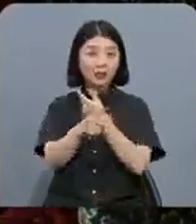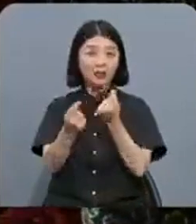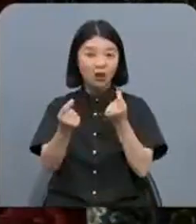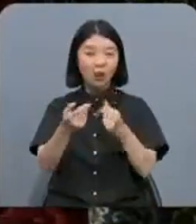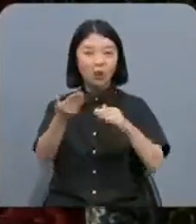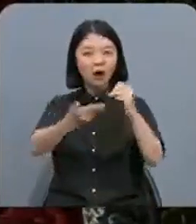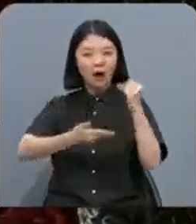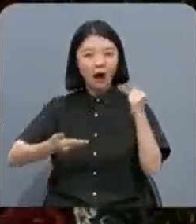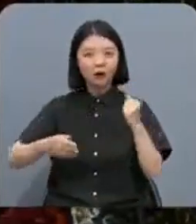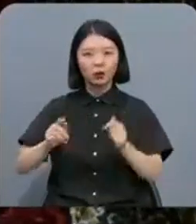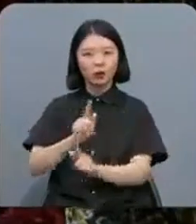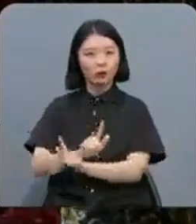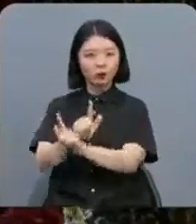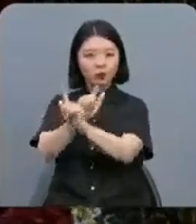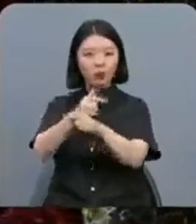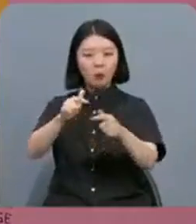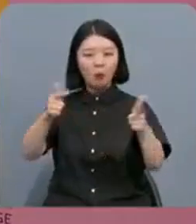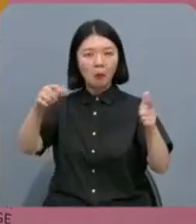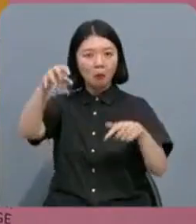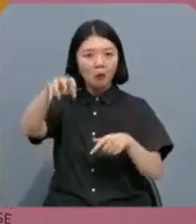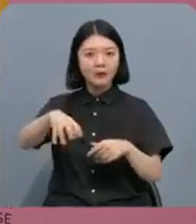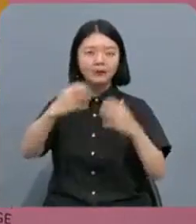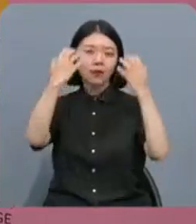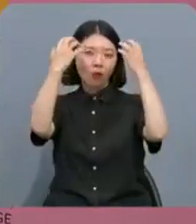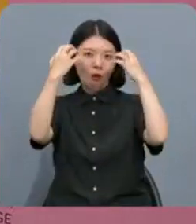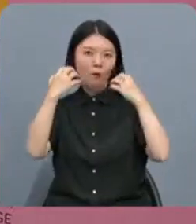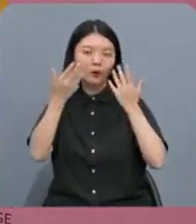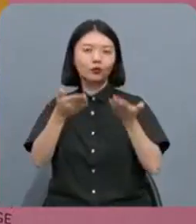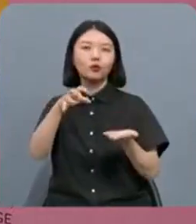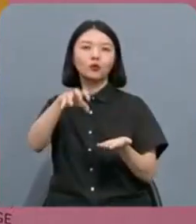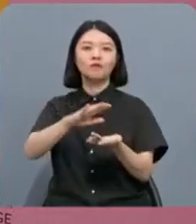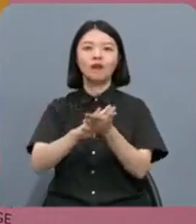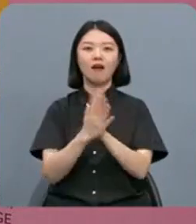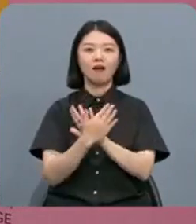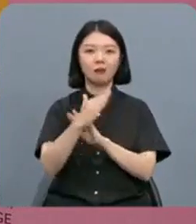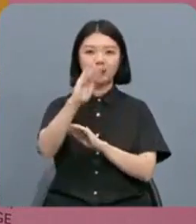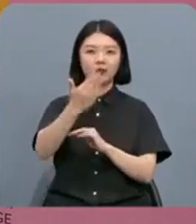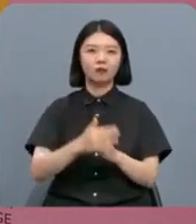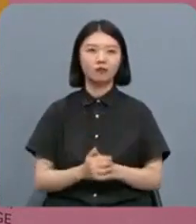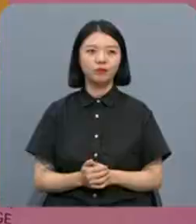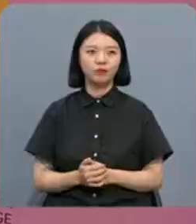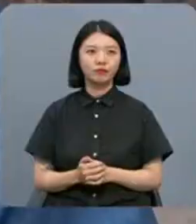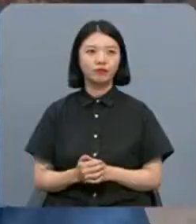센느 강변과 북부 라빌레스 지역이 여름철 휴양지로 탈바꿈합니다